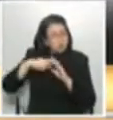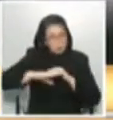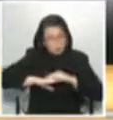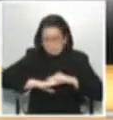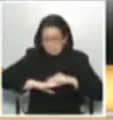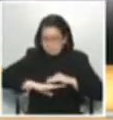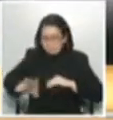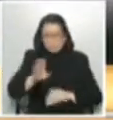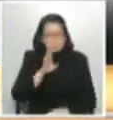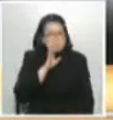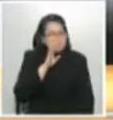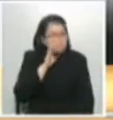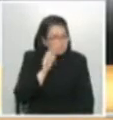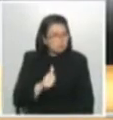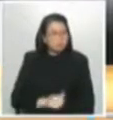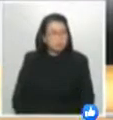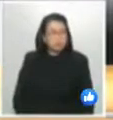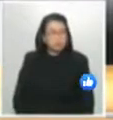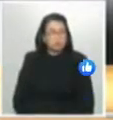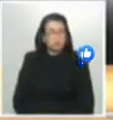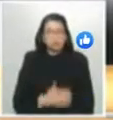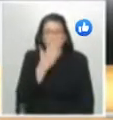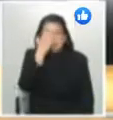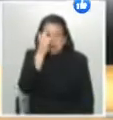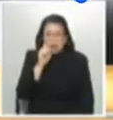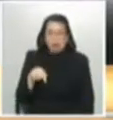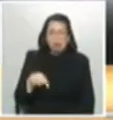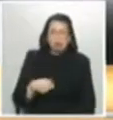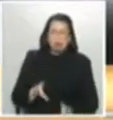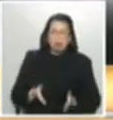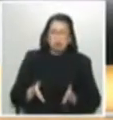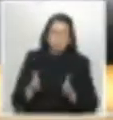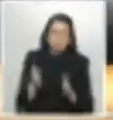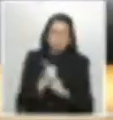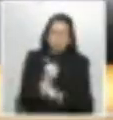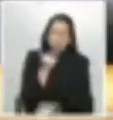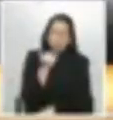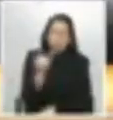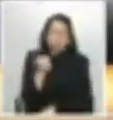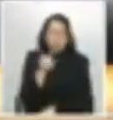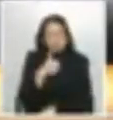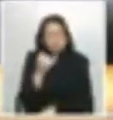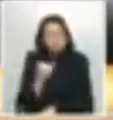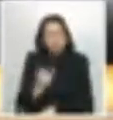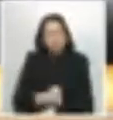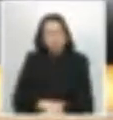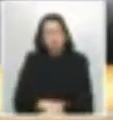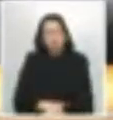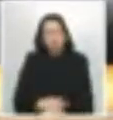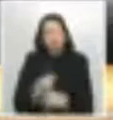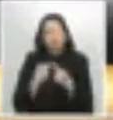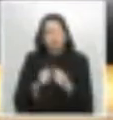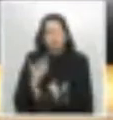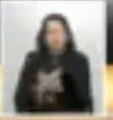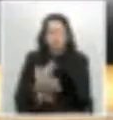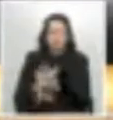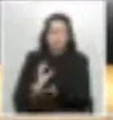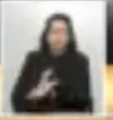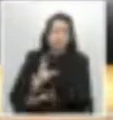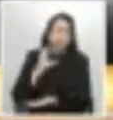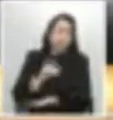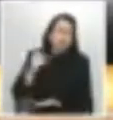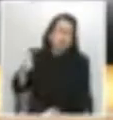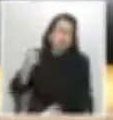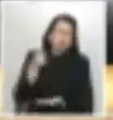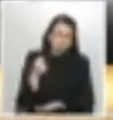เพราะผมเพราะว่ามันจำนวนมากนะครับมาจากทางรพช.เก่าดีบ้างไม่ดีบ้างก็เห็นใจคนทำอยู่แต่ในเมื่อได้รับงบประมาณไปแล้วเนี่ยเจ้าหน้